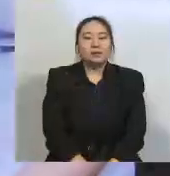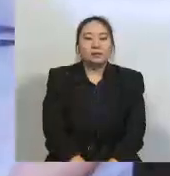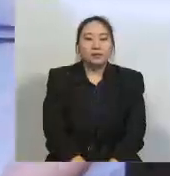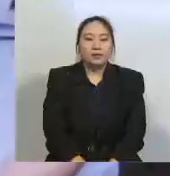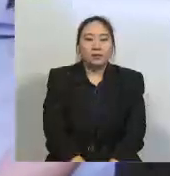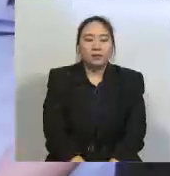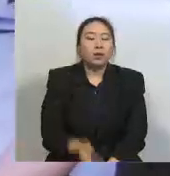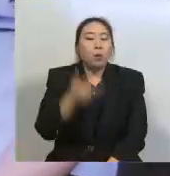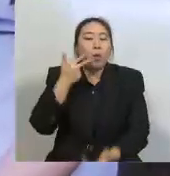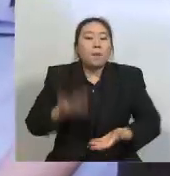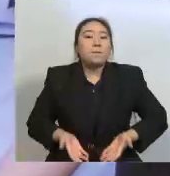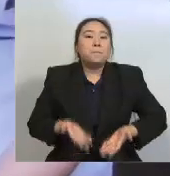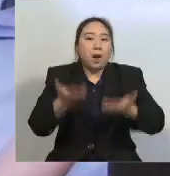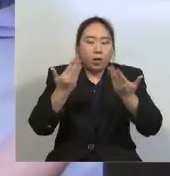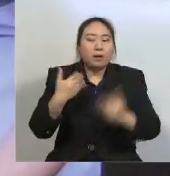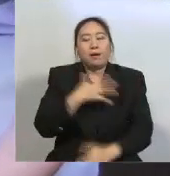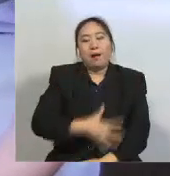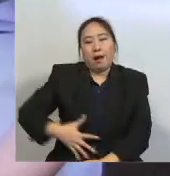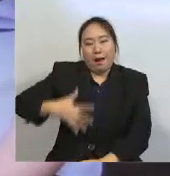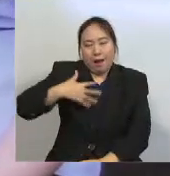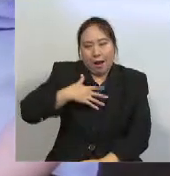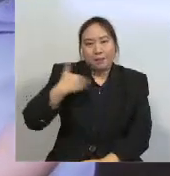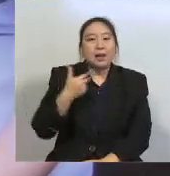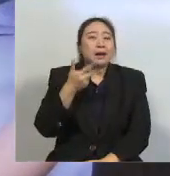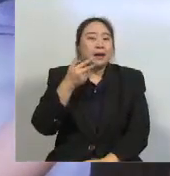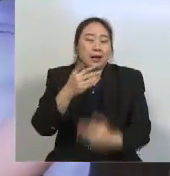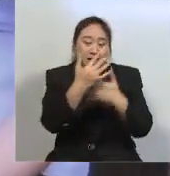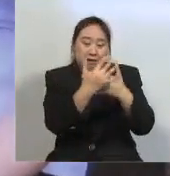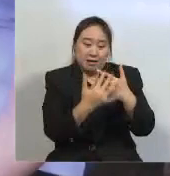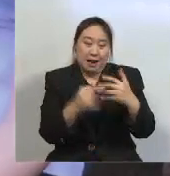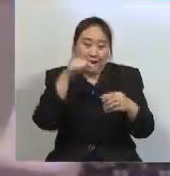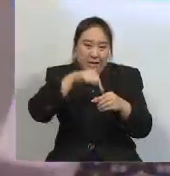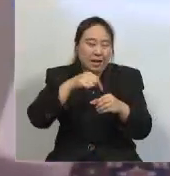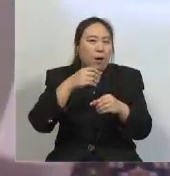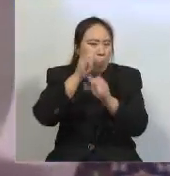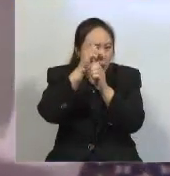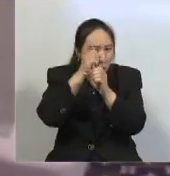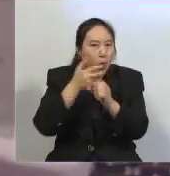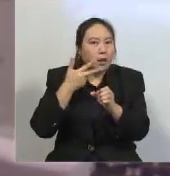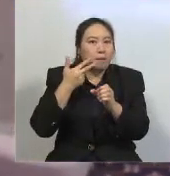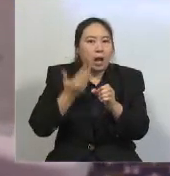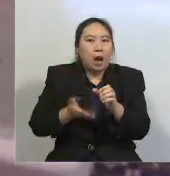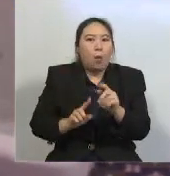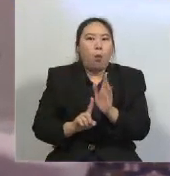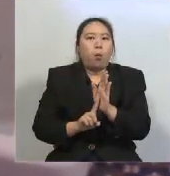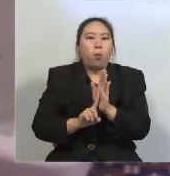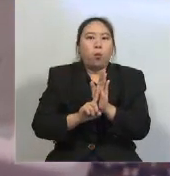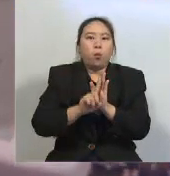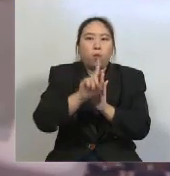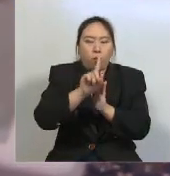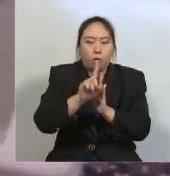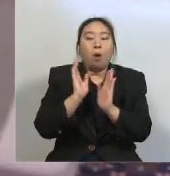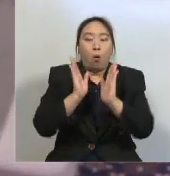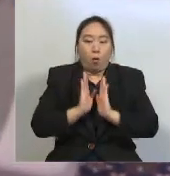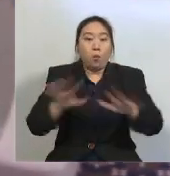เบาหวานเป็นภาวะที่ร่างกายมีระดับน้ำตาลกลูโคสในเลือดสูงกว่าปกติซึ่งระดับน้ำตาลปกติของคนเราจะอยู่ที่ประม